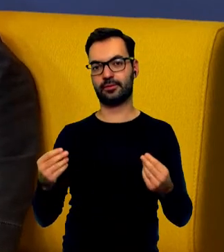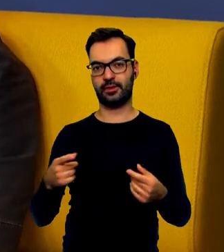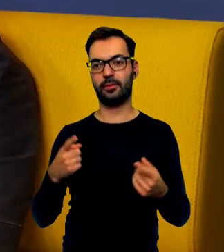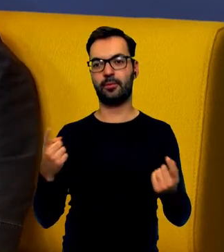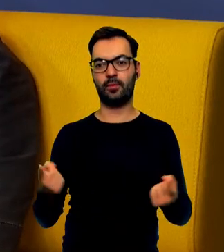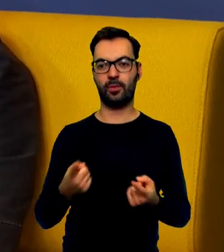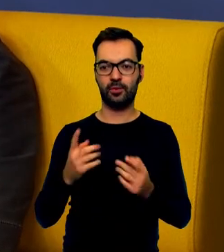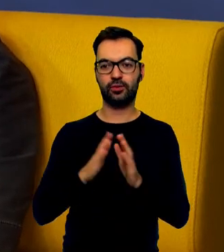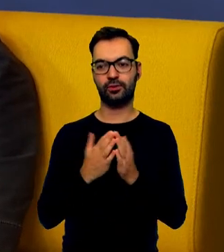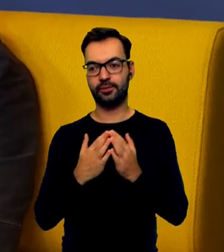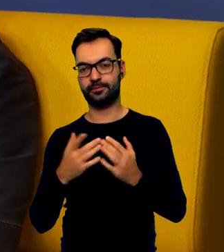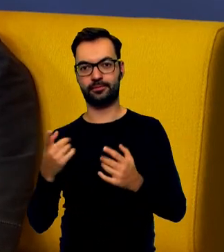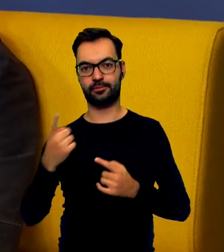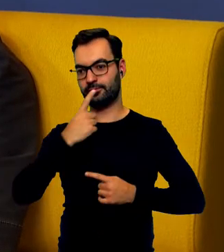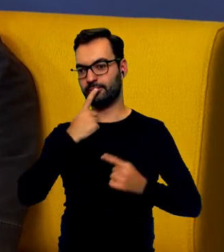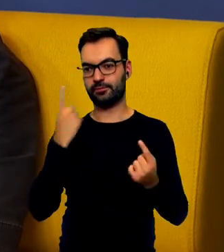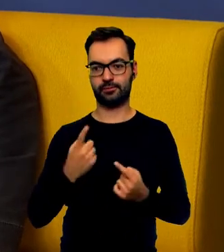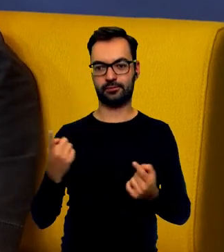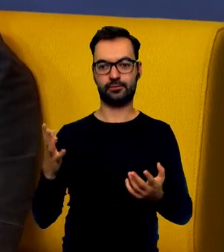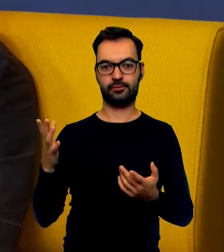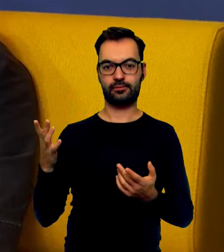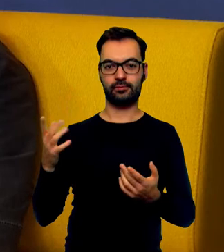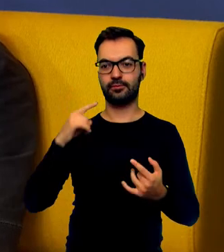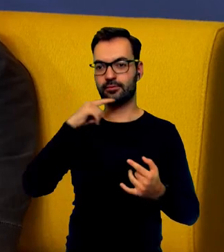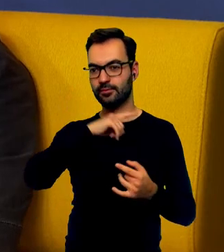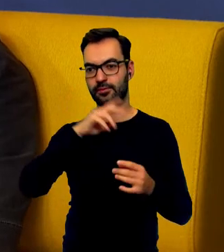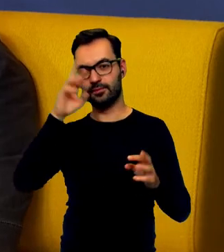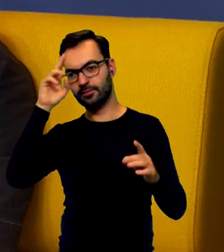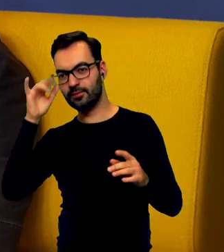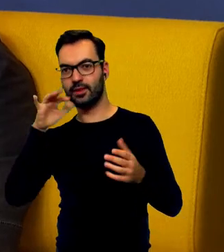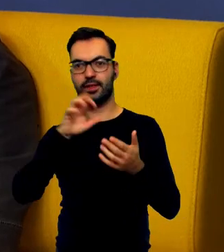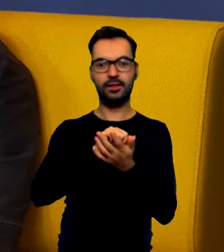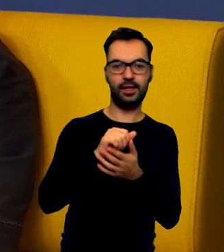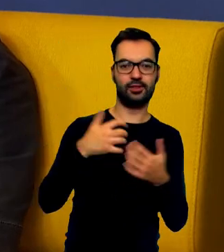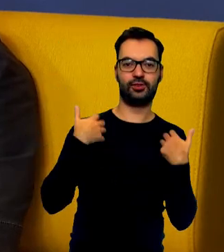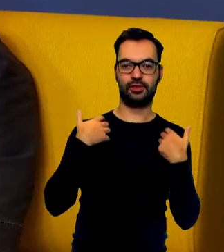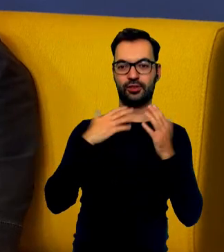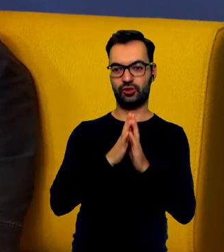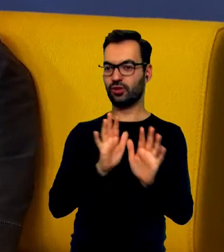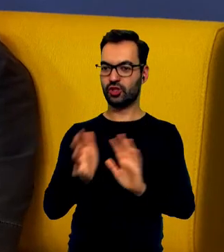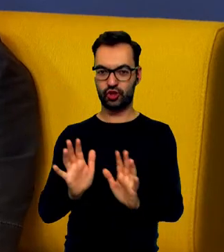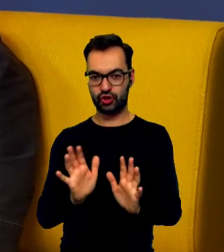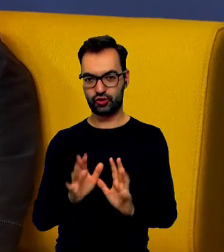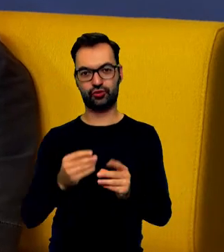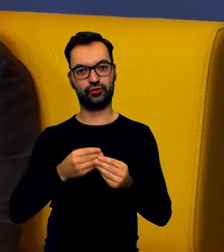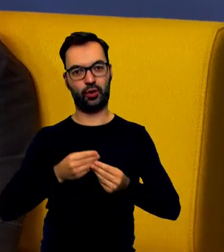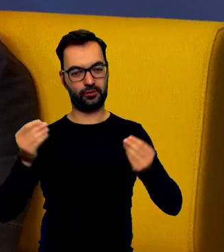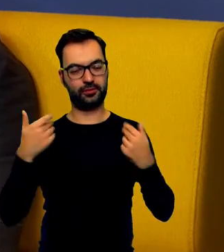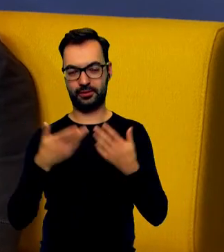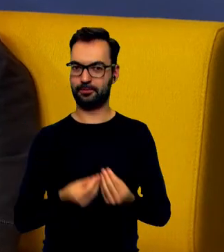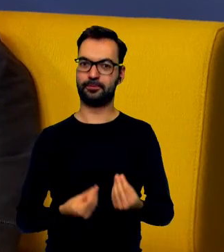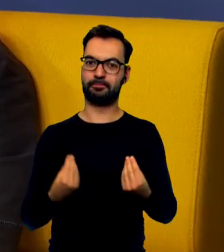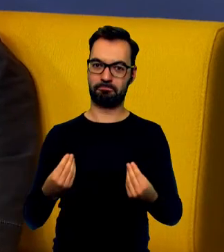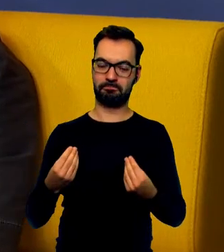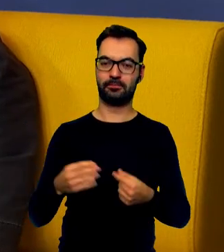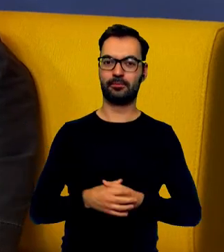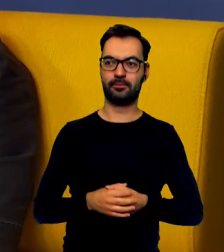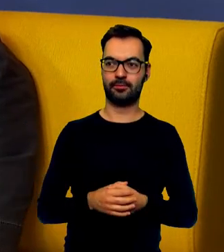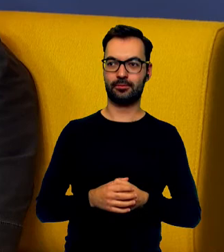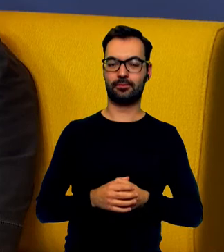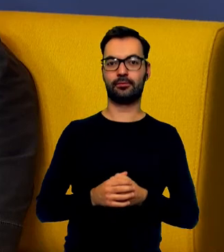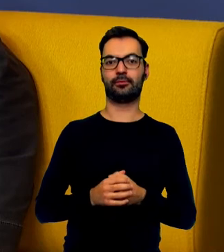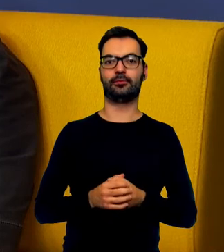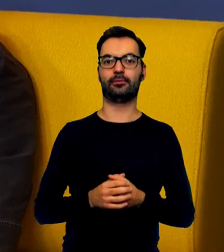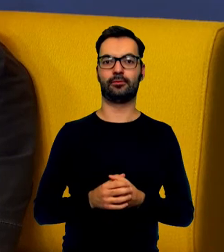promotorka książek i osoba, która się świetnie naprawdę potrafi zająć życiem książki i pielęgnować książkę w świecie. To jest